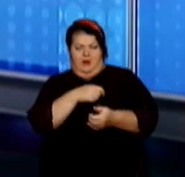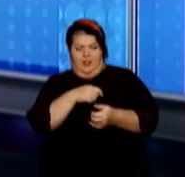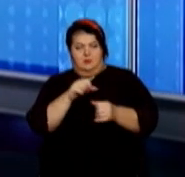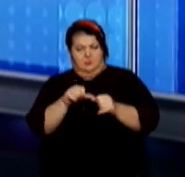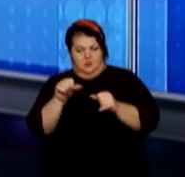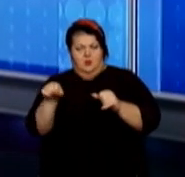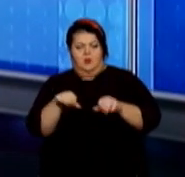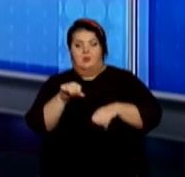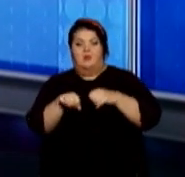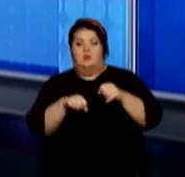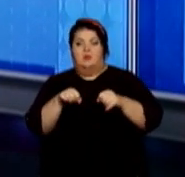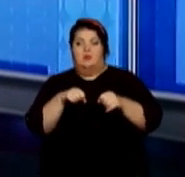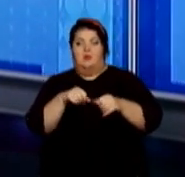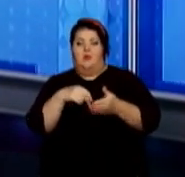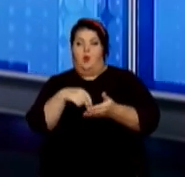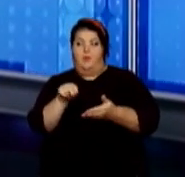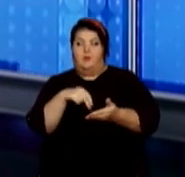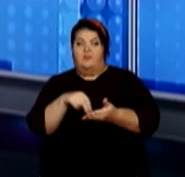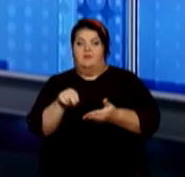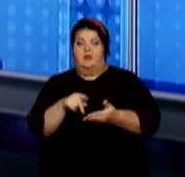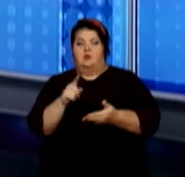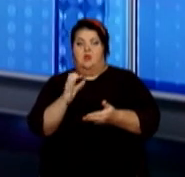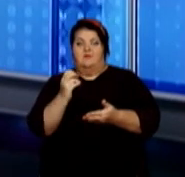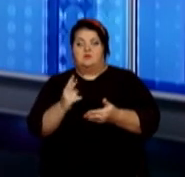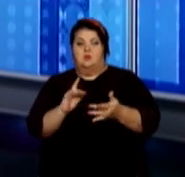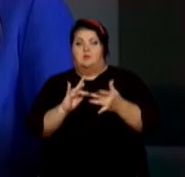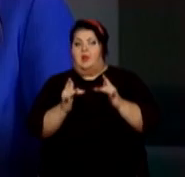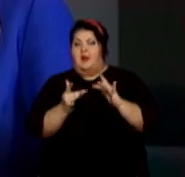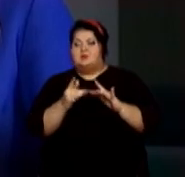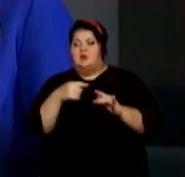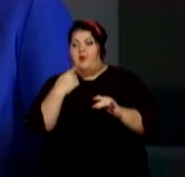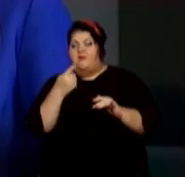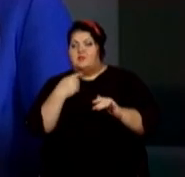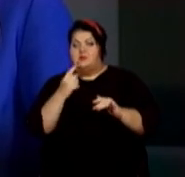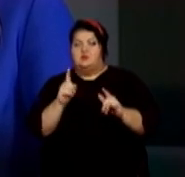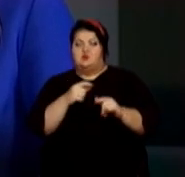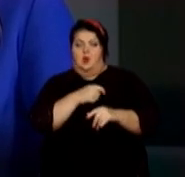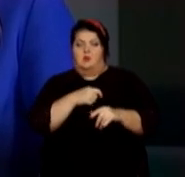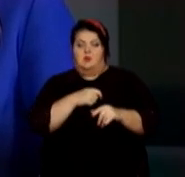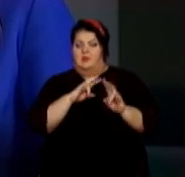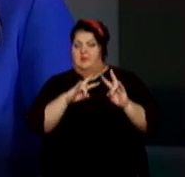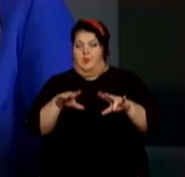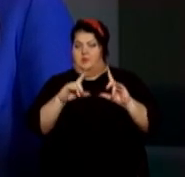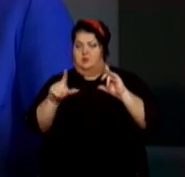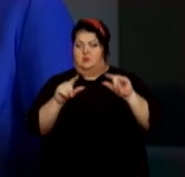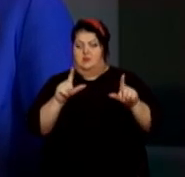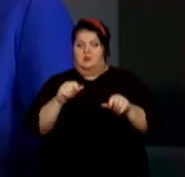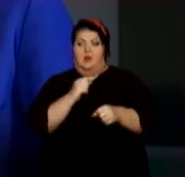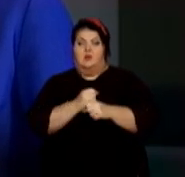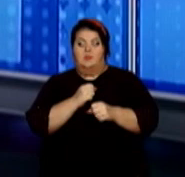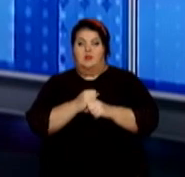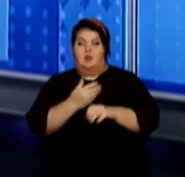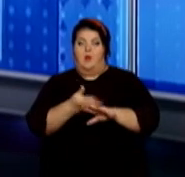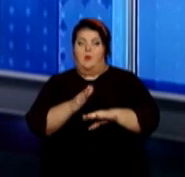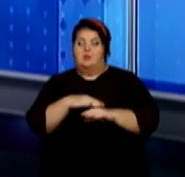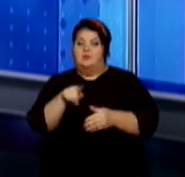велосипеди купувати. Це в соціальних мережах казали, що депутати не будуть їздити, і співробітники Полтавської міської ради